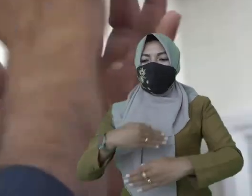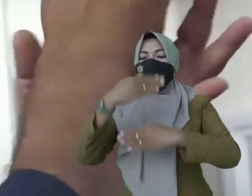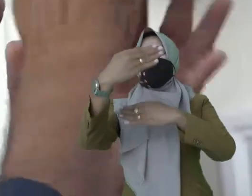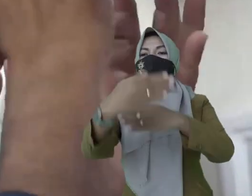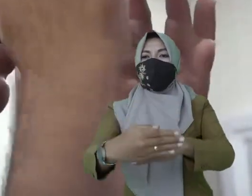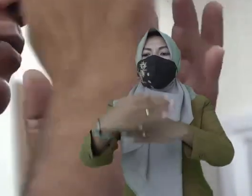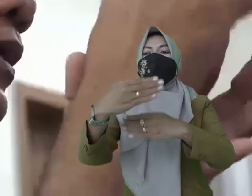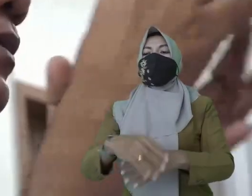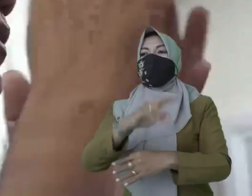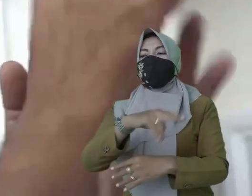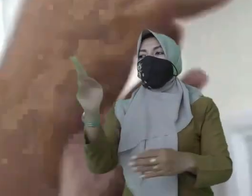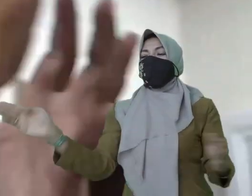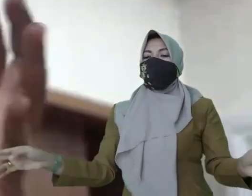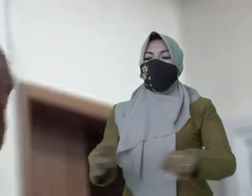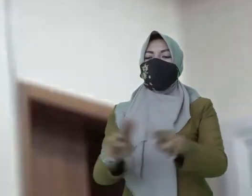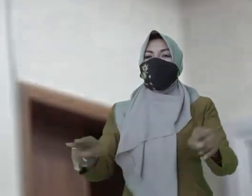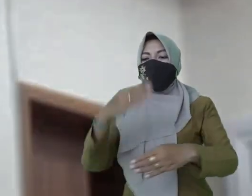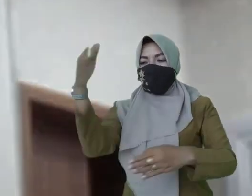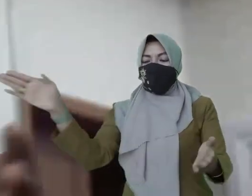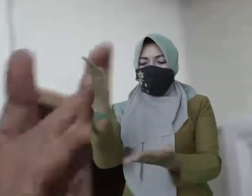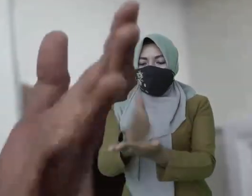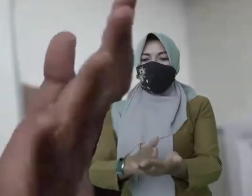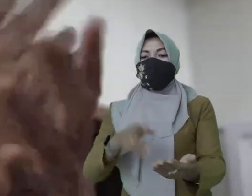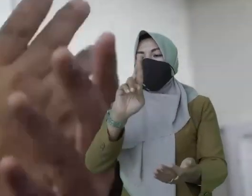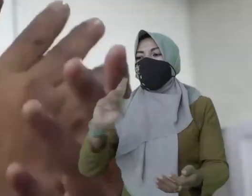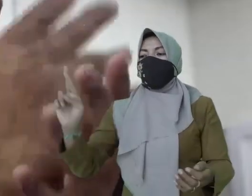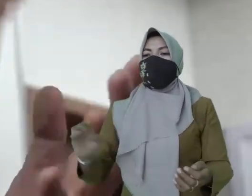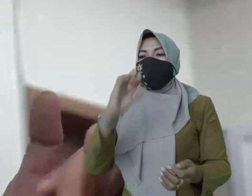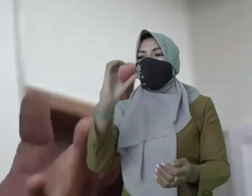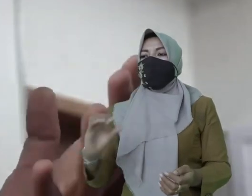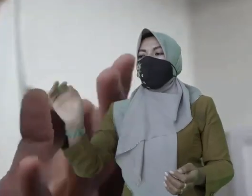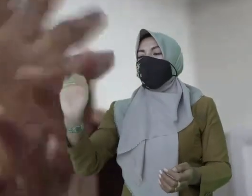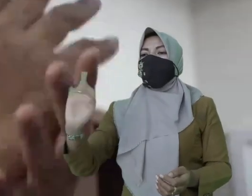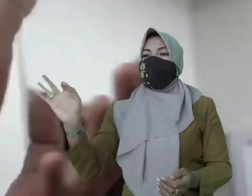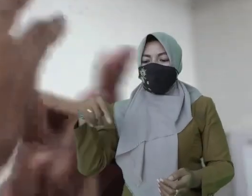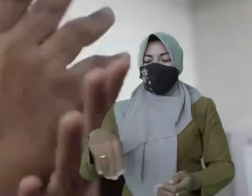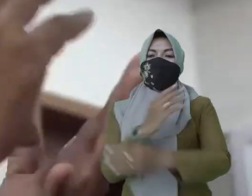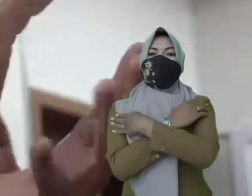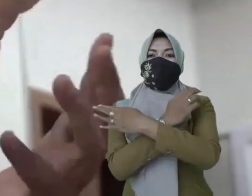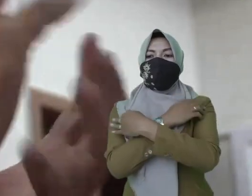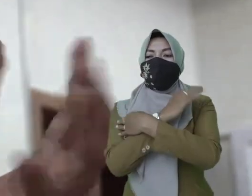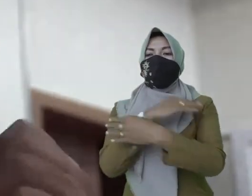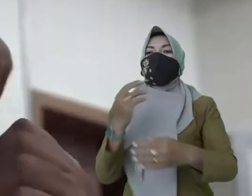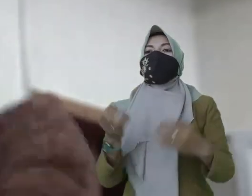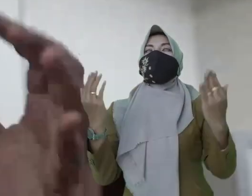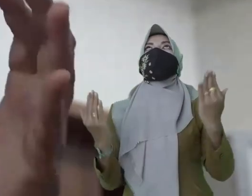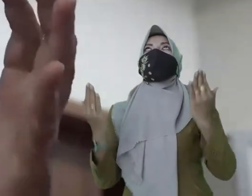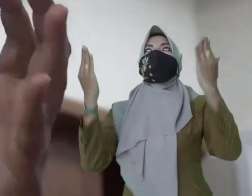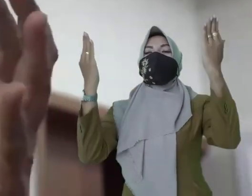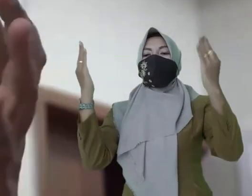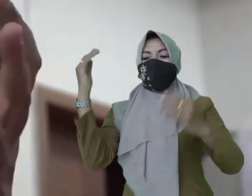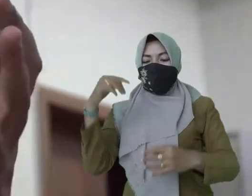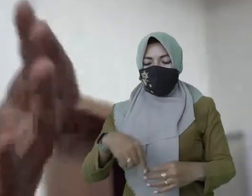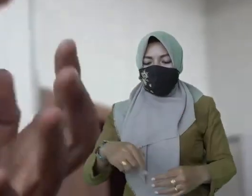Setelah pembelajaran ini terpenuhi, tentu hasil akhirnya adalah memutus mata rantai infeksi COVID-19 di Aceh. Dan mudah-mudahan